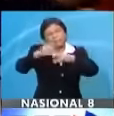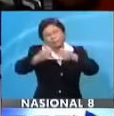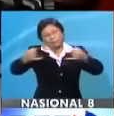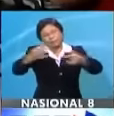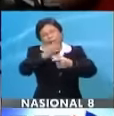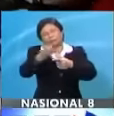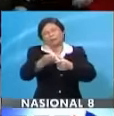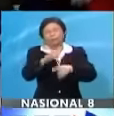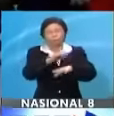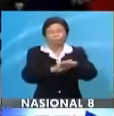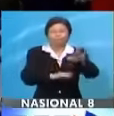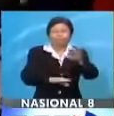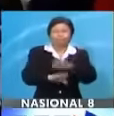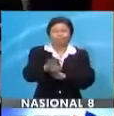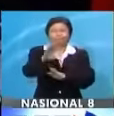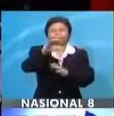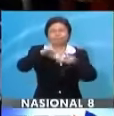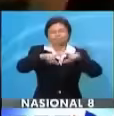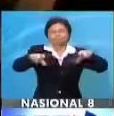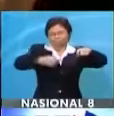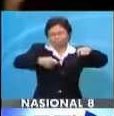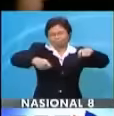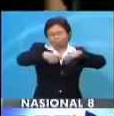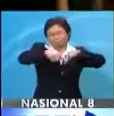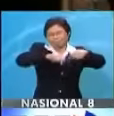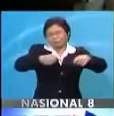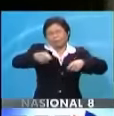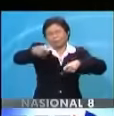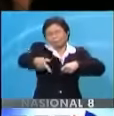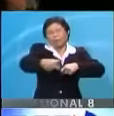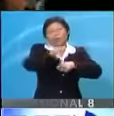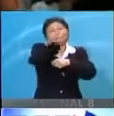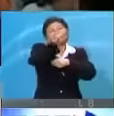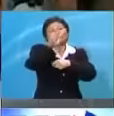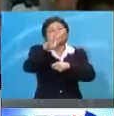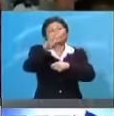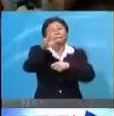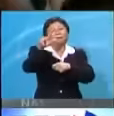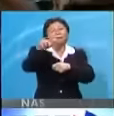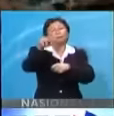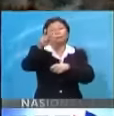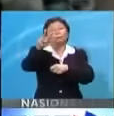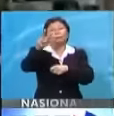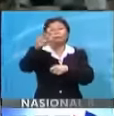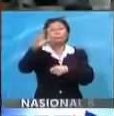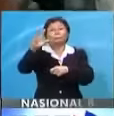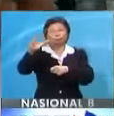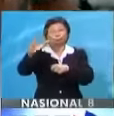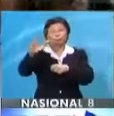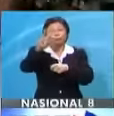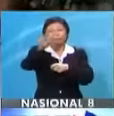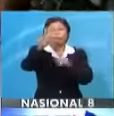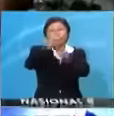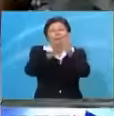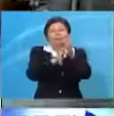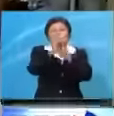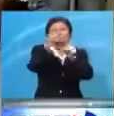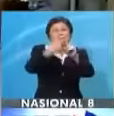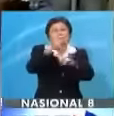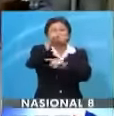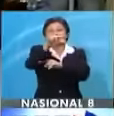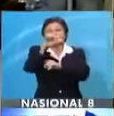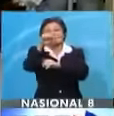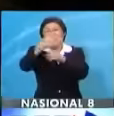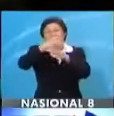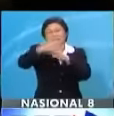atau manual dengan menggunakan cek. Mengenai anggaran hasil 23.2 bilion ringgit daripada GST selepas 9